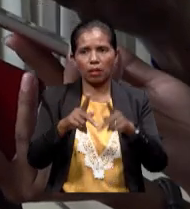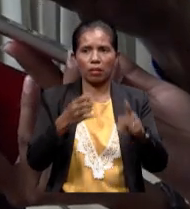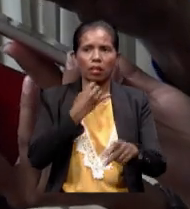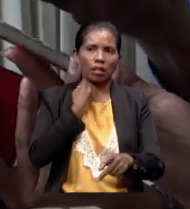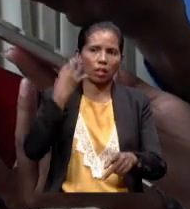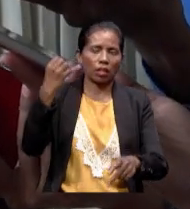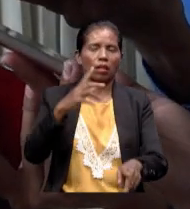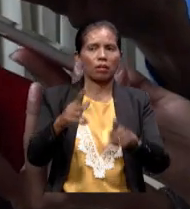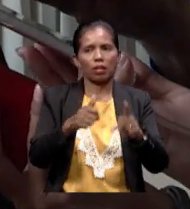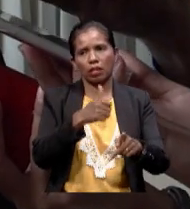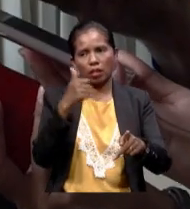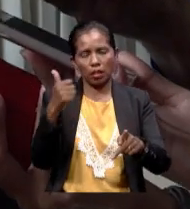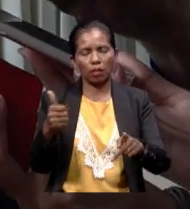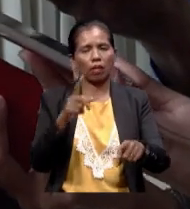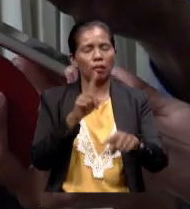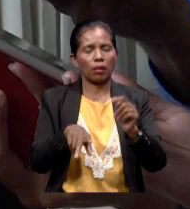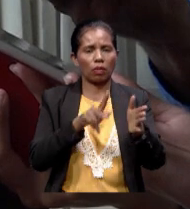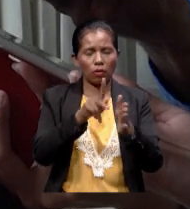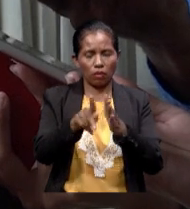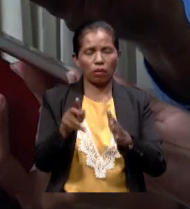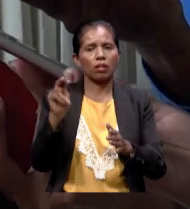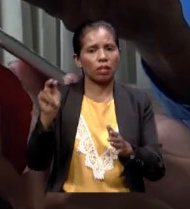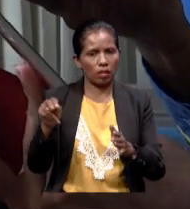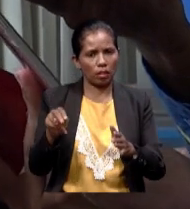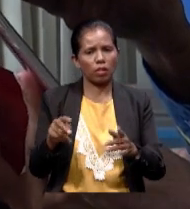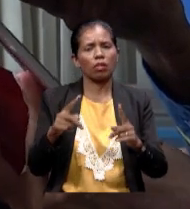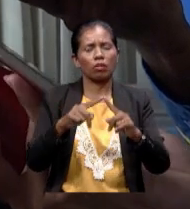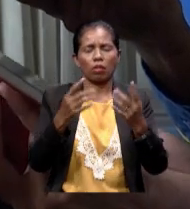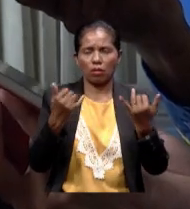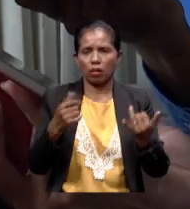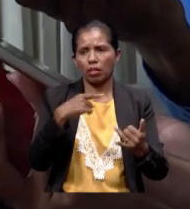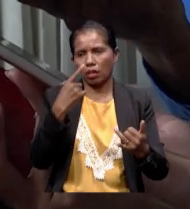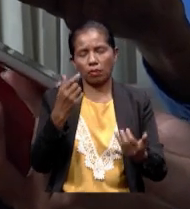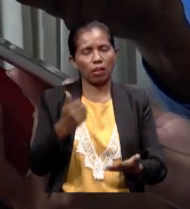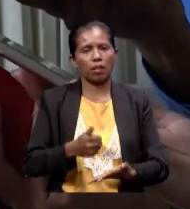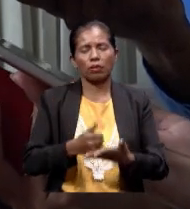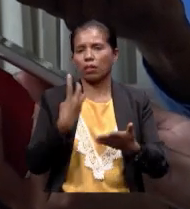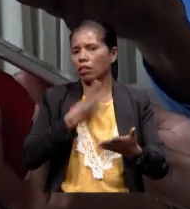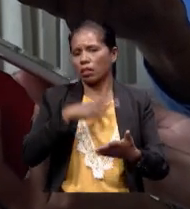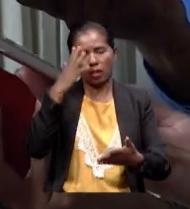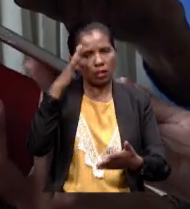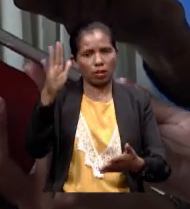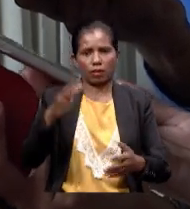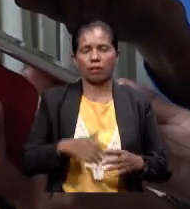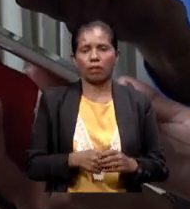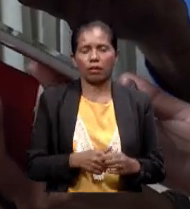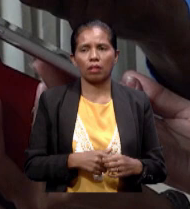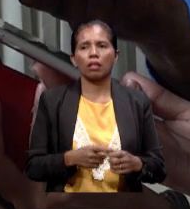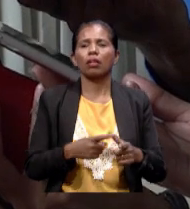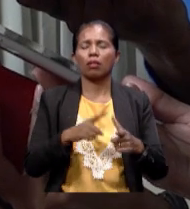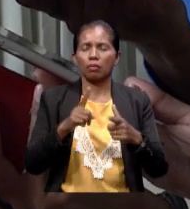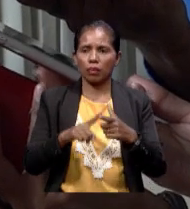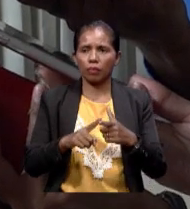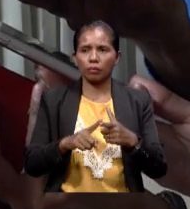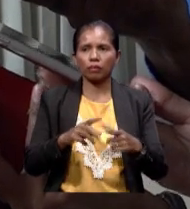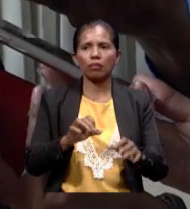i emas itu label estraga nia, tohin lorong, sema jaga itulah teni itu ir. I depois bapak autopsi mus,